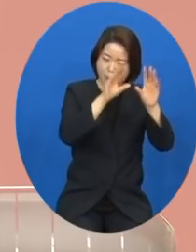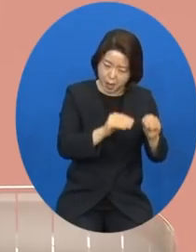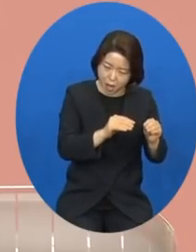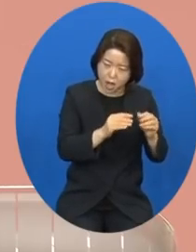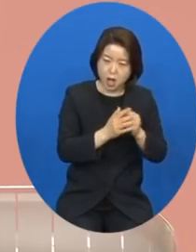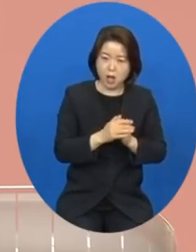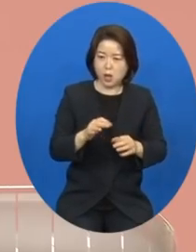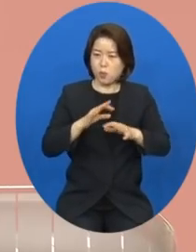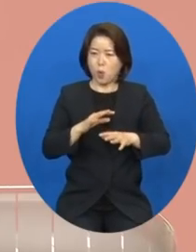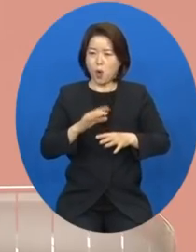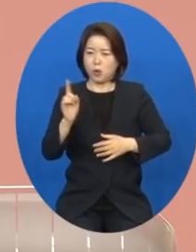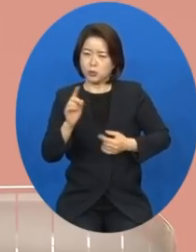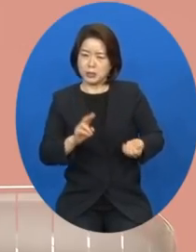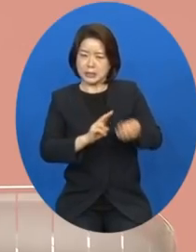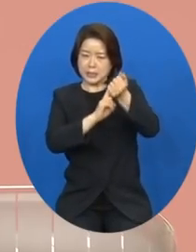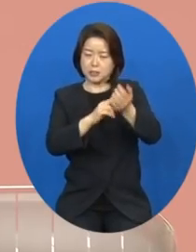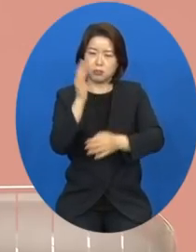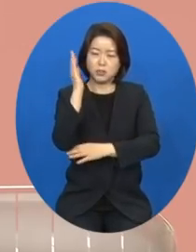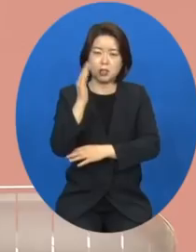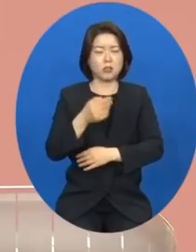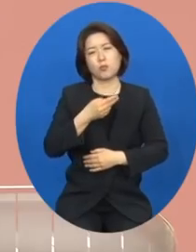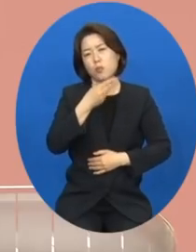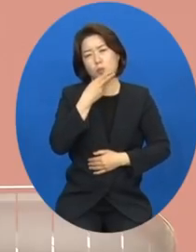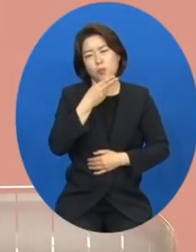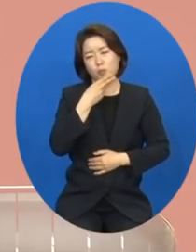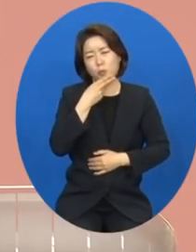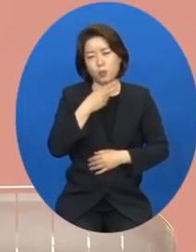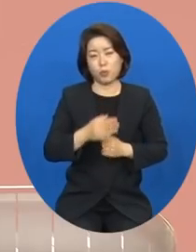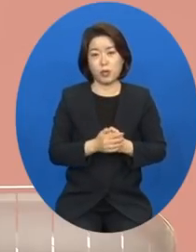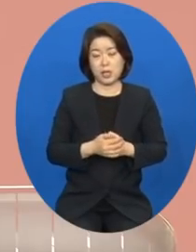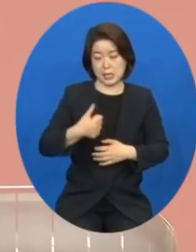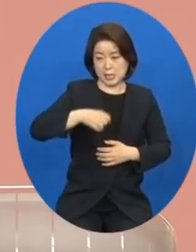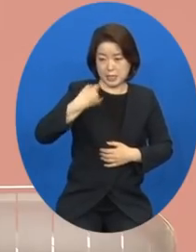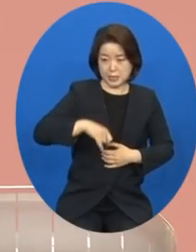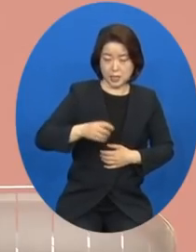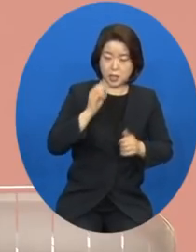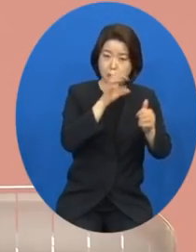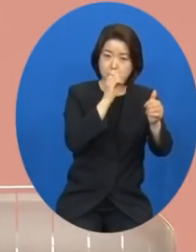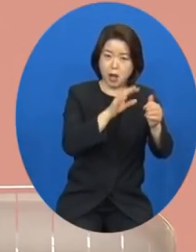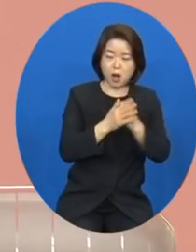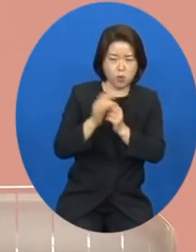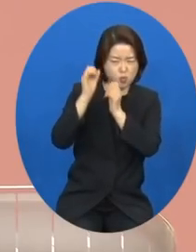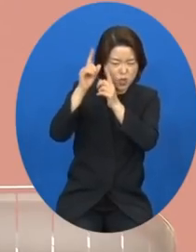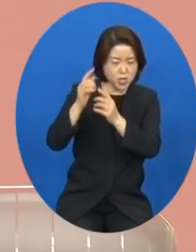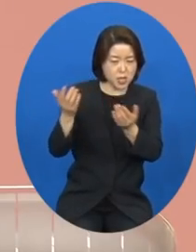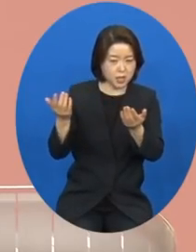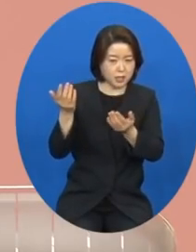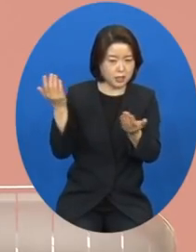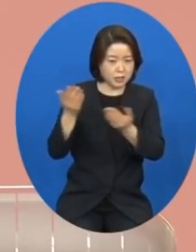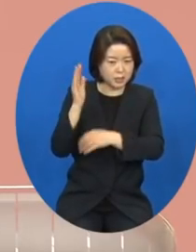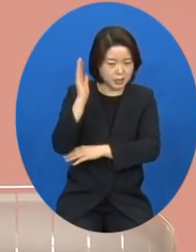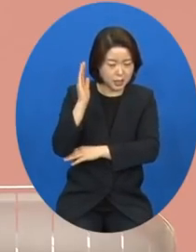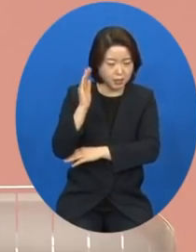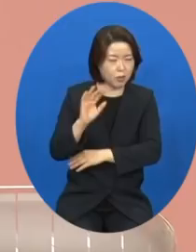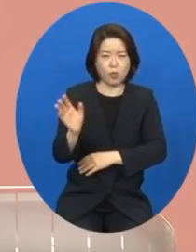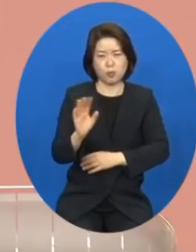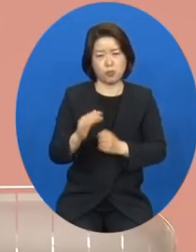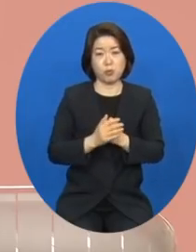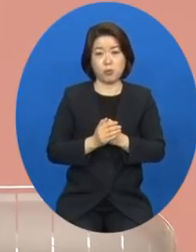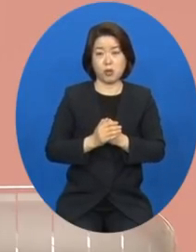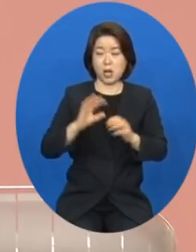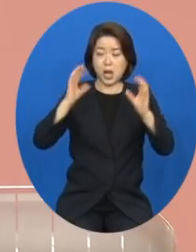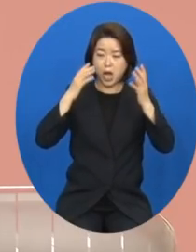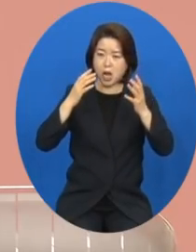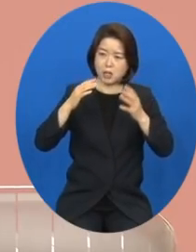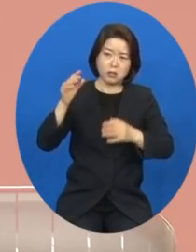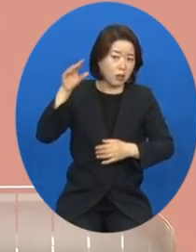깜짝 놀라 임하는 그런 이야기 없습니다 자녀들에게 들려줄 위대한 이야기 그런거 없습니다 아이들이 들어도 별로 감동받지